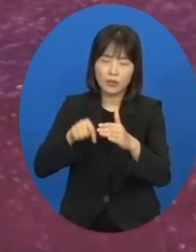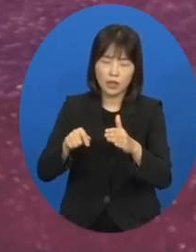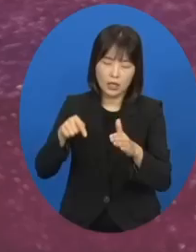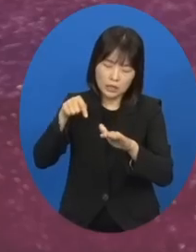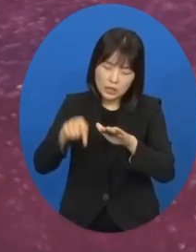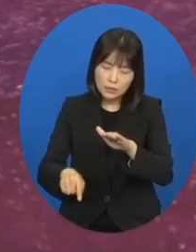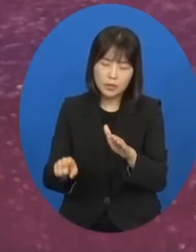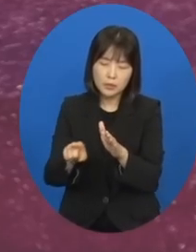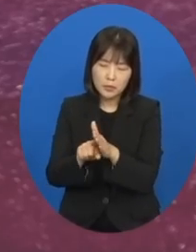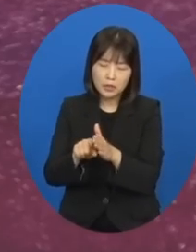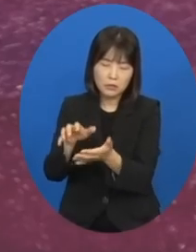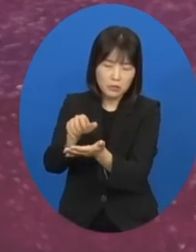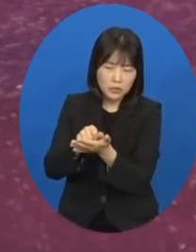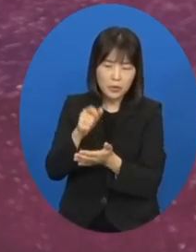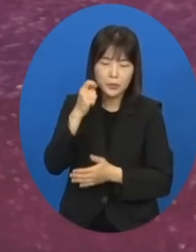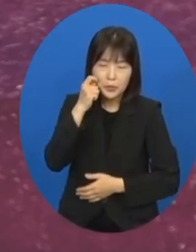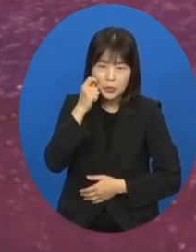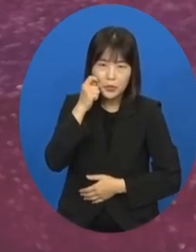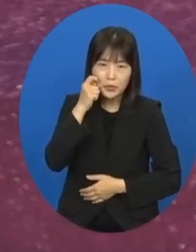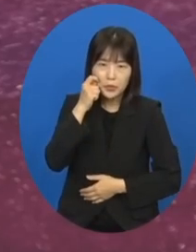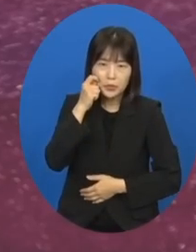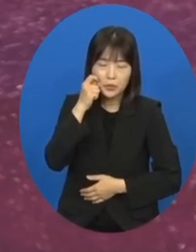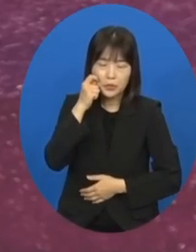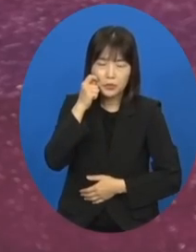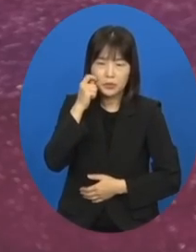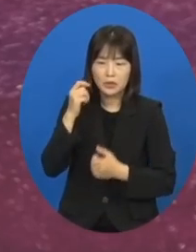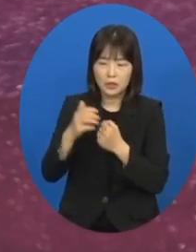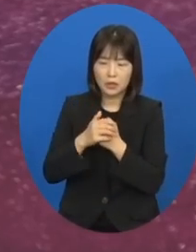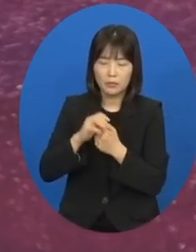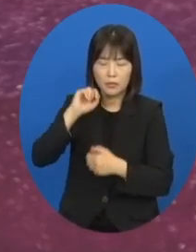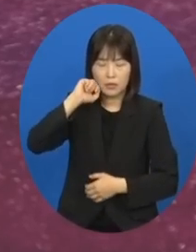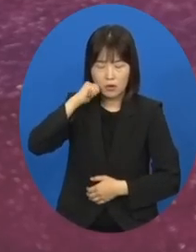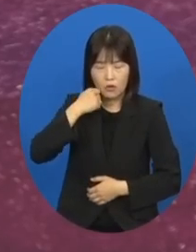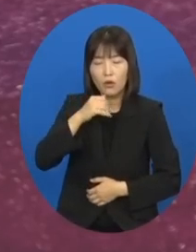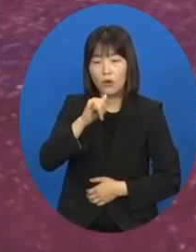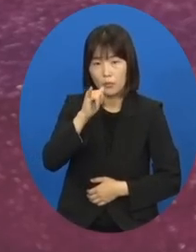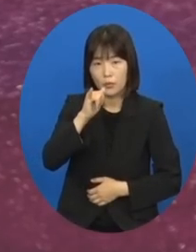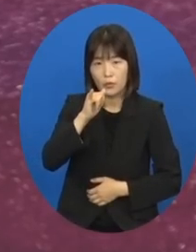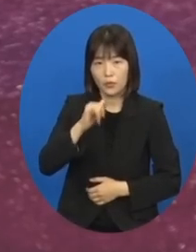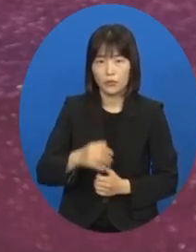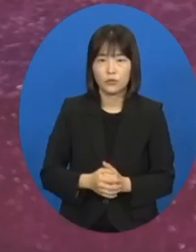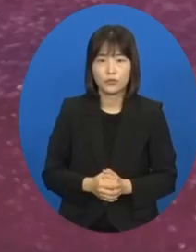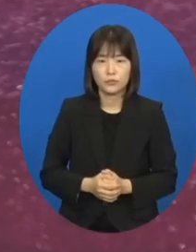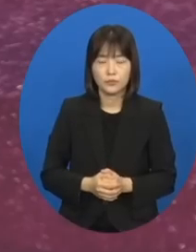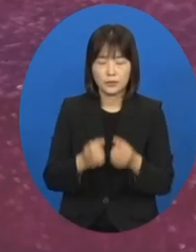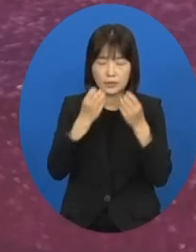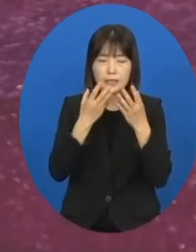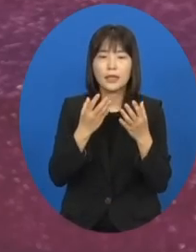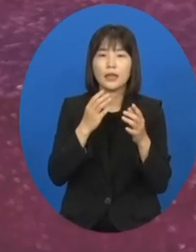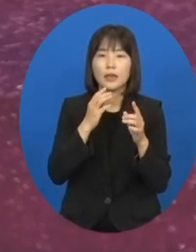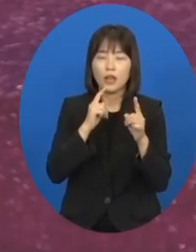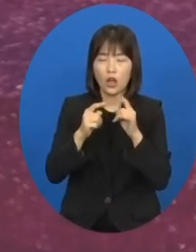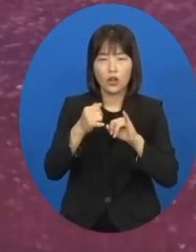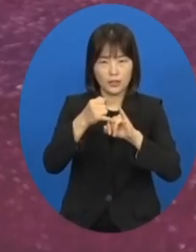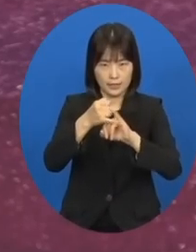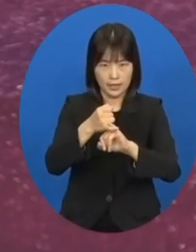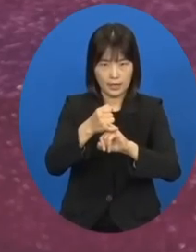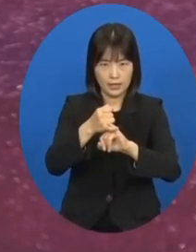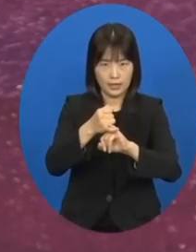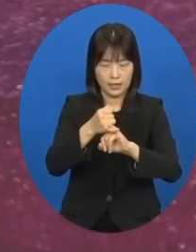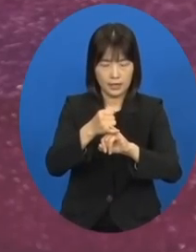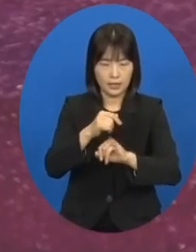믿지 못하고 적용하지 못해서 오는 어려움들이 참 많이 있습니다 또한이 세 언약을 이단들이